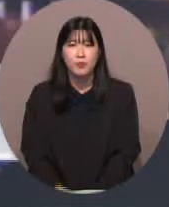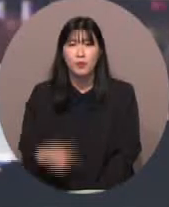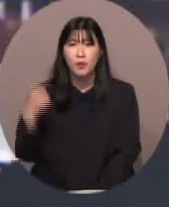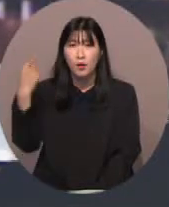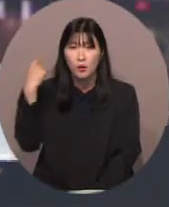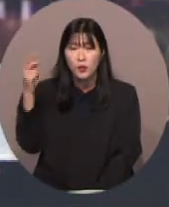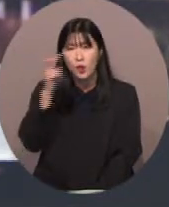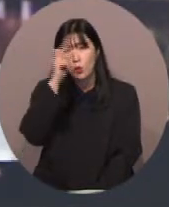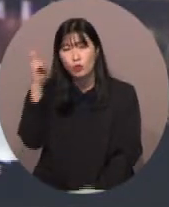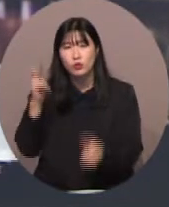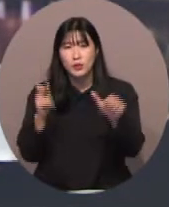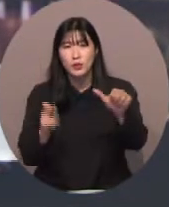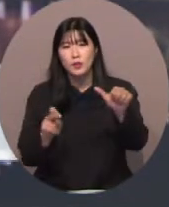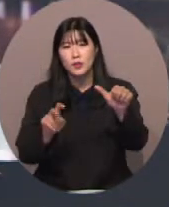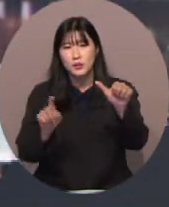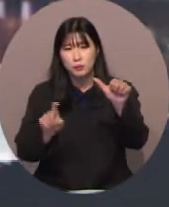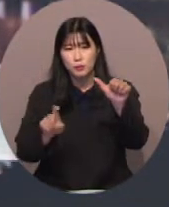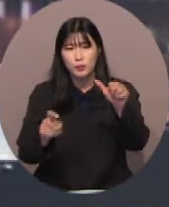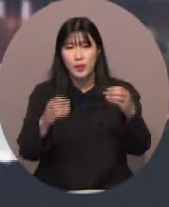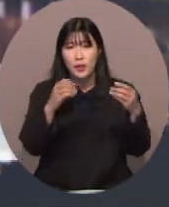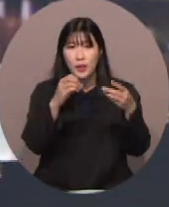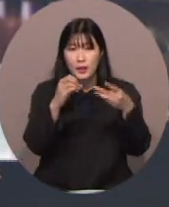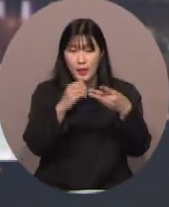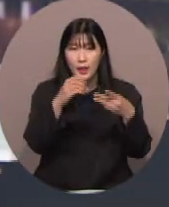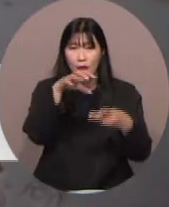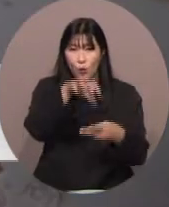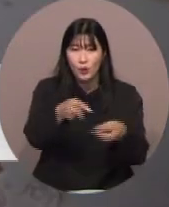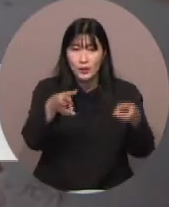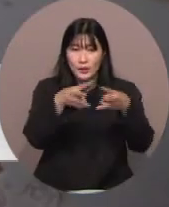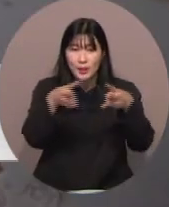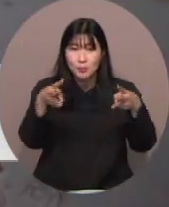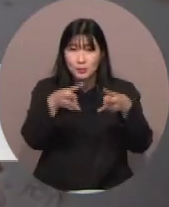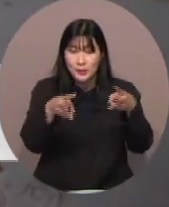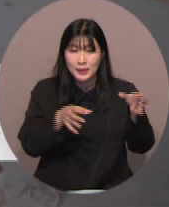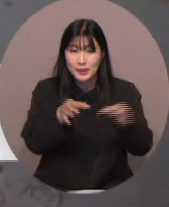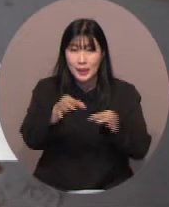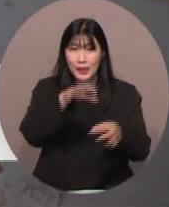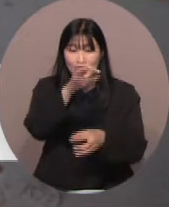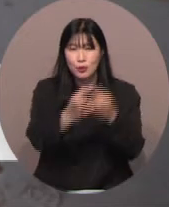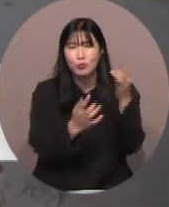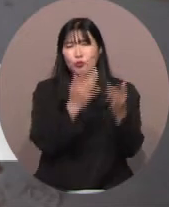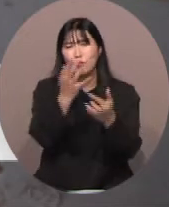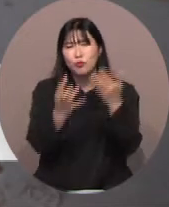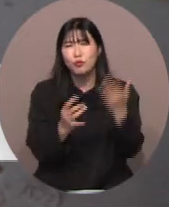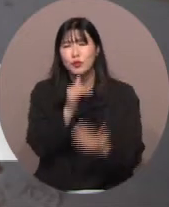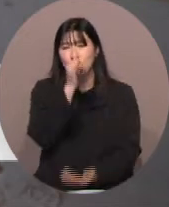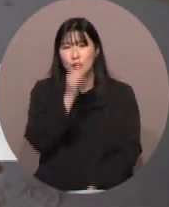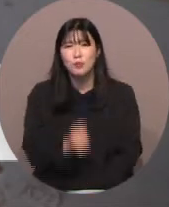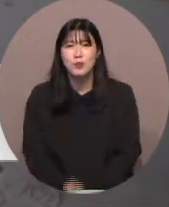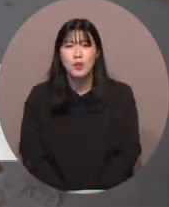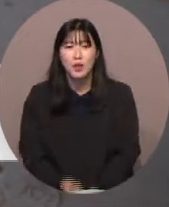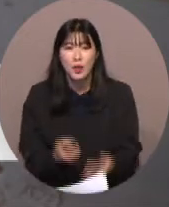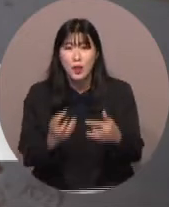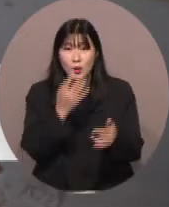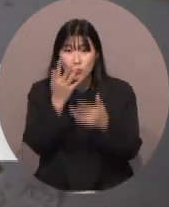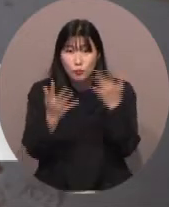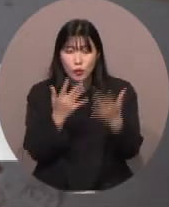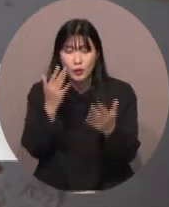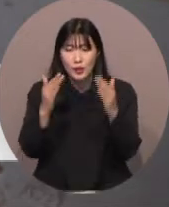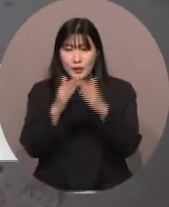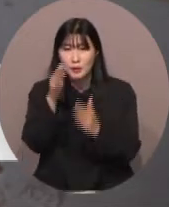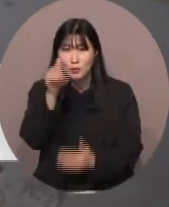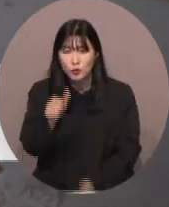어제 오후 5시 10분쯤 태안군 태안읍에 한 3층 상가주택 3층에서 불이났습니다이 불로 30대